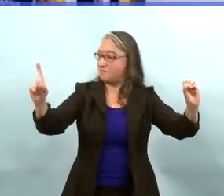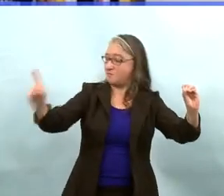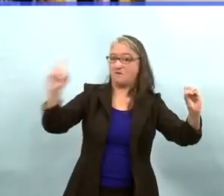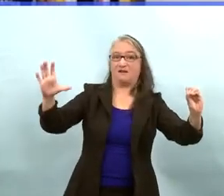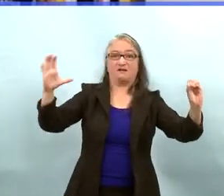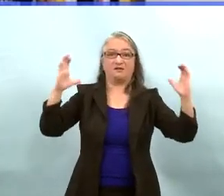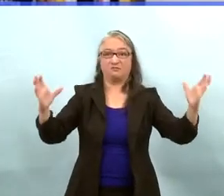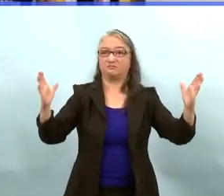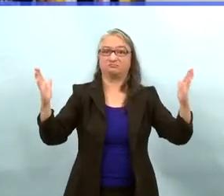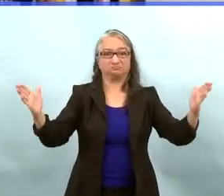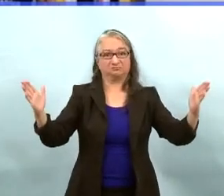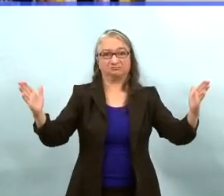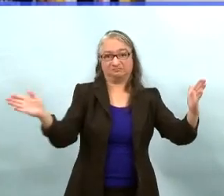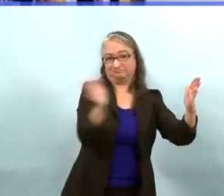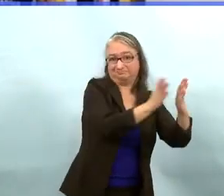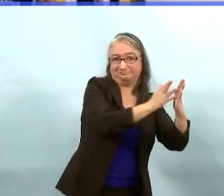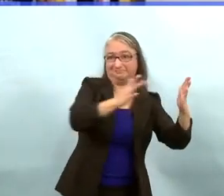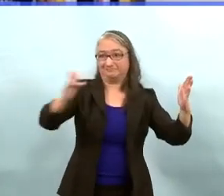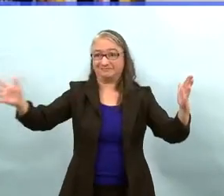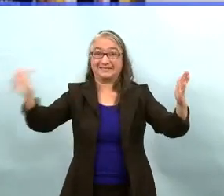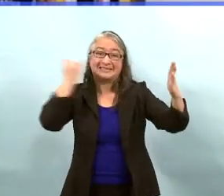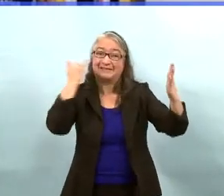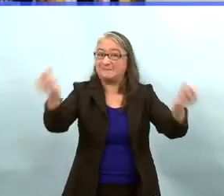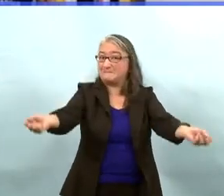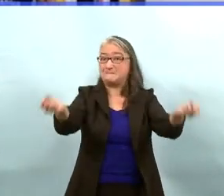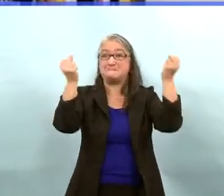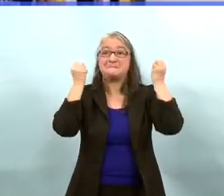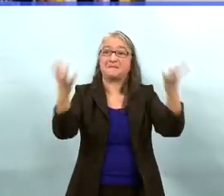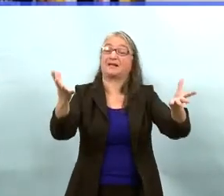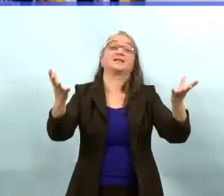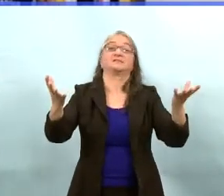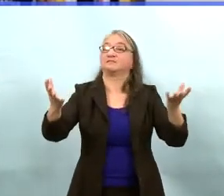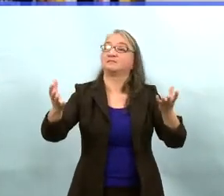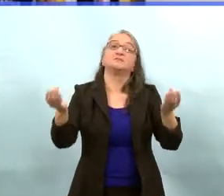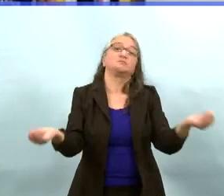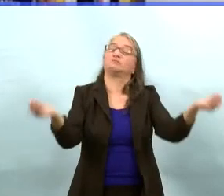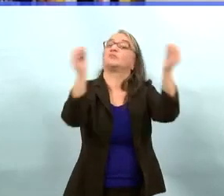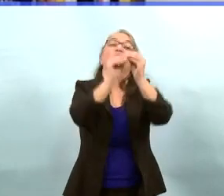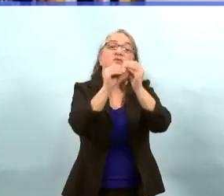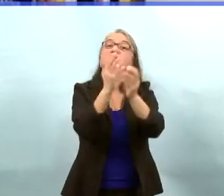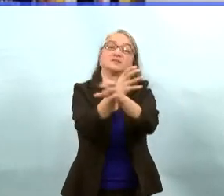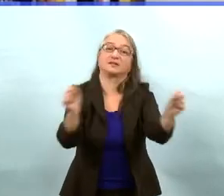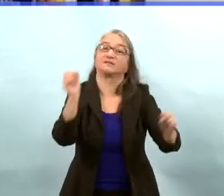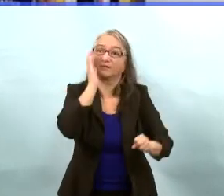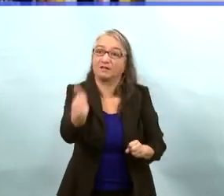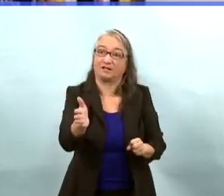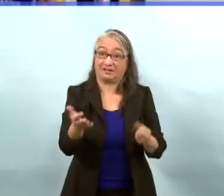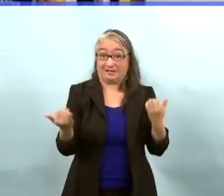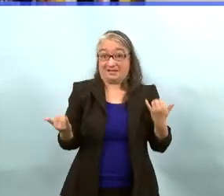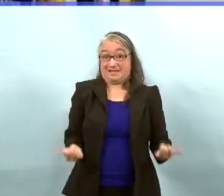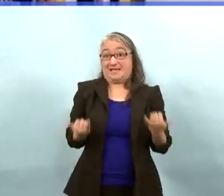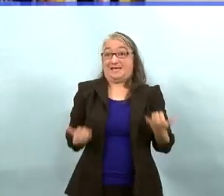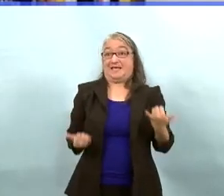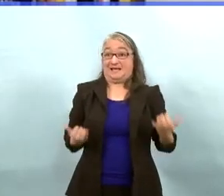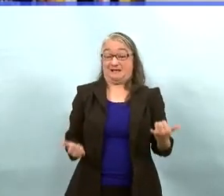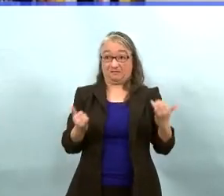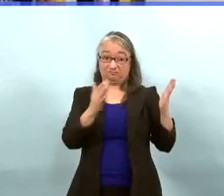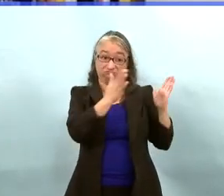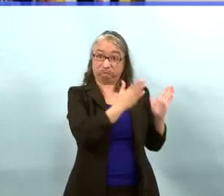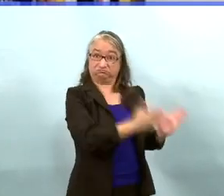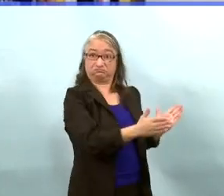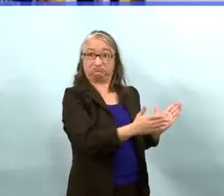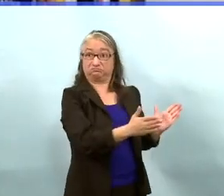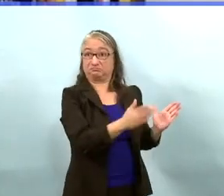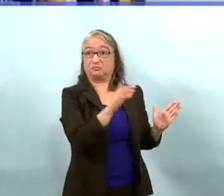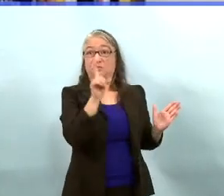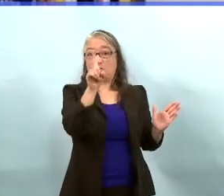non, le plus vous serez en sécurité. Donc, ajouter ces 125 000 enfants à la liste des personnes admissibles à